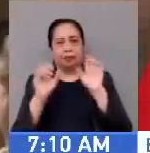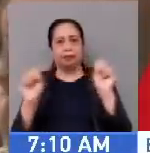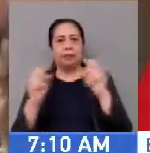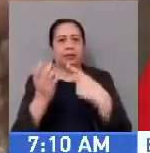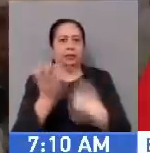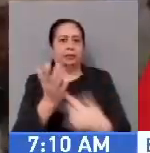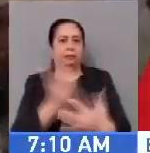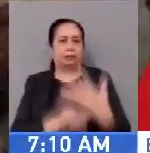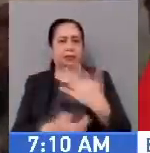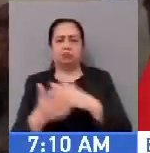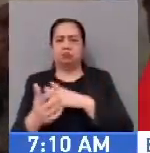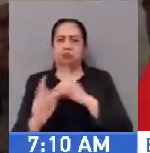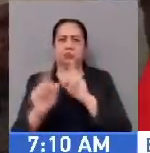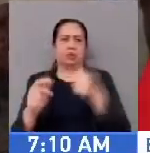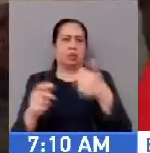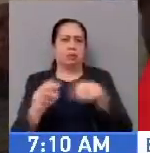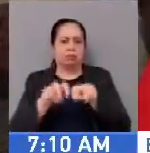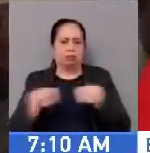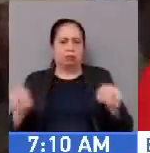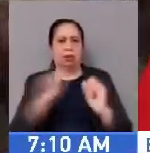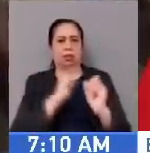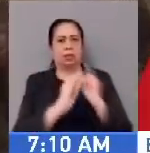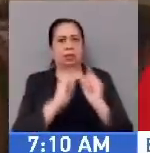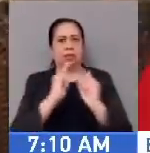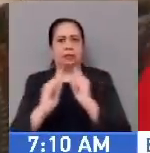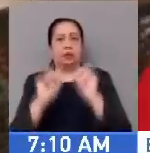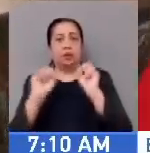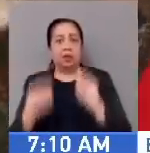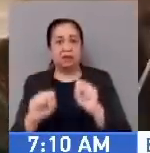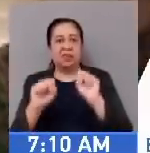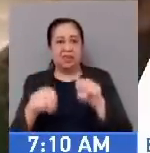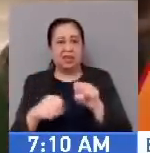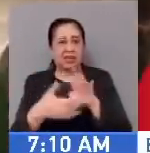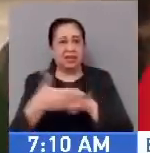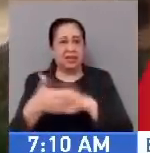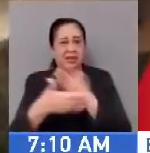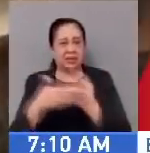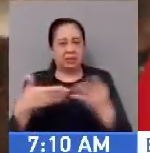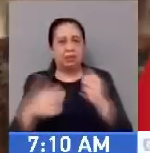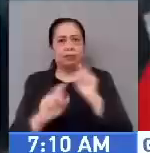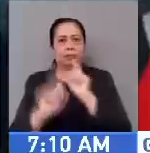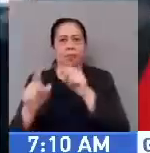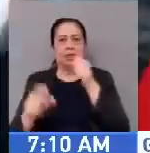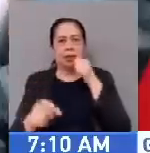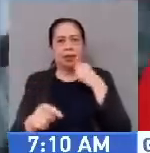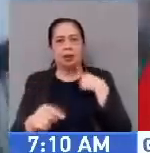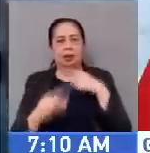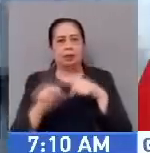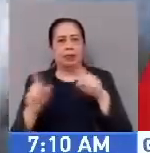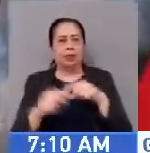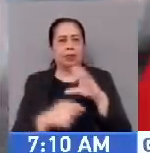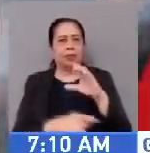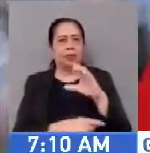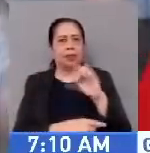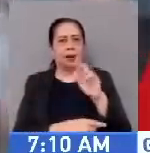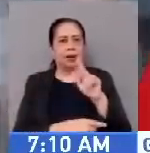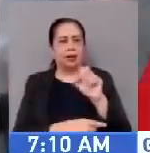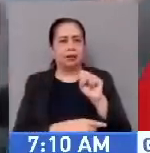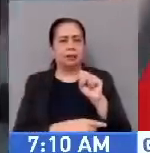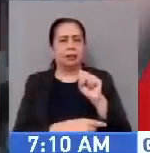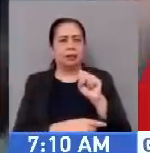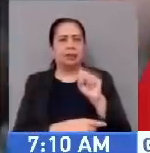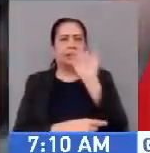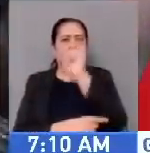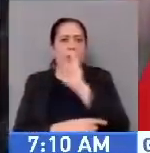sa panel interview kung kaya ng schedule niya. Pumunta kahapon sa bayan ng Carles Ilocos o Iloilo ang grupo